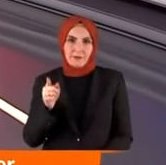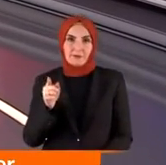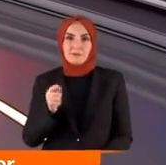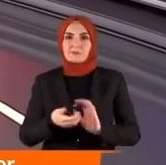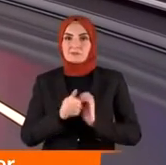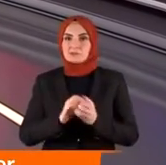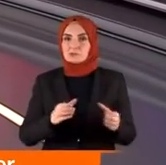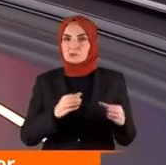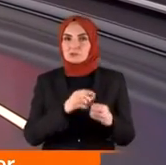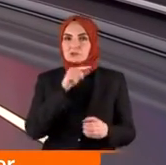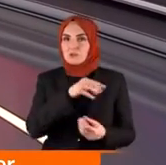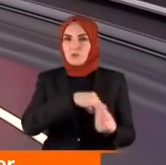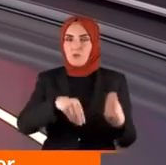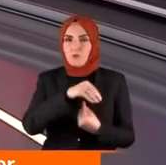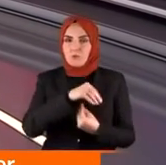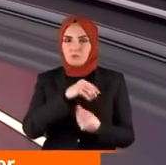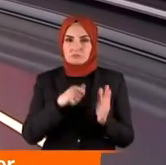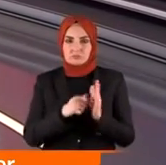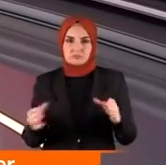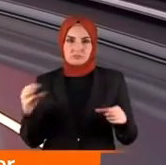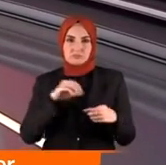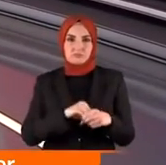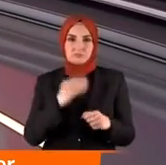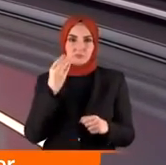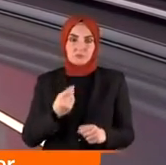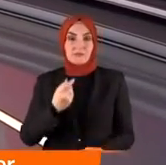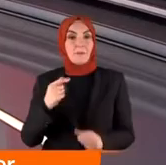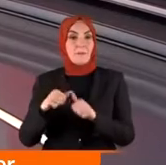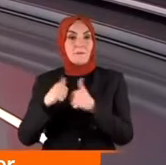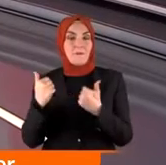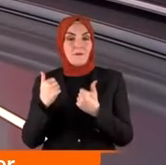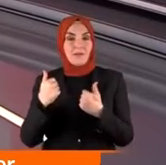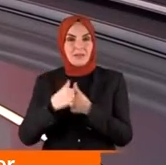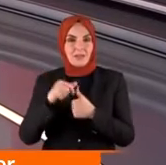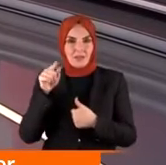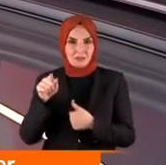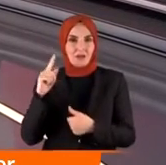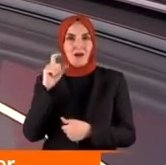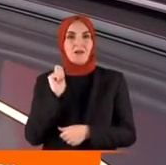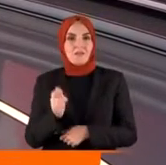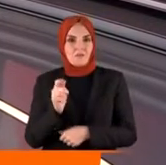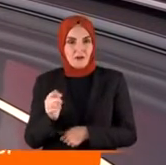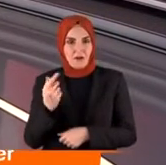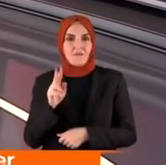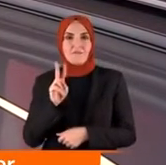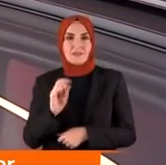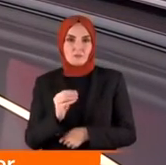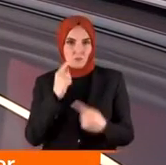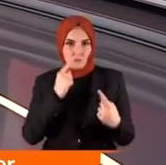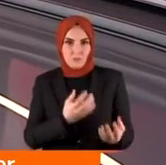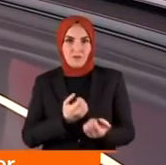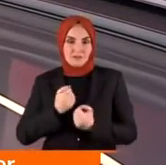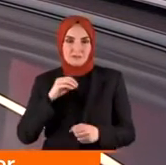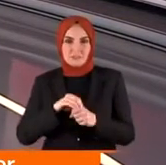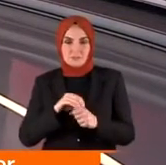operasyonda geçmişti. Eski eşiyle nafaka ve velayet konusunda karşı karşıya gelmişti Şaşmaz ve kayınpederi Ahmet Kaşıkçı'nın